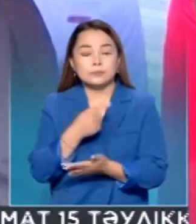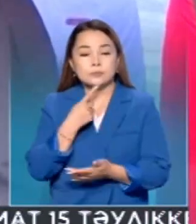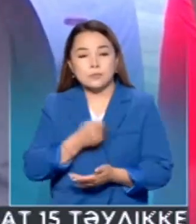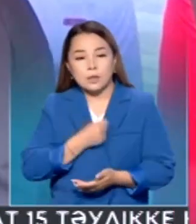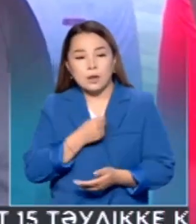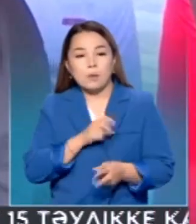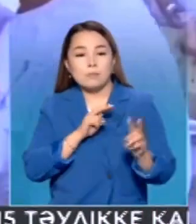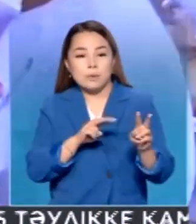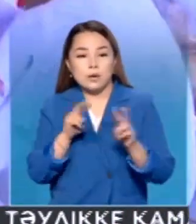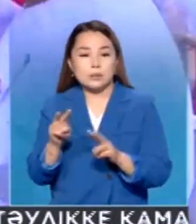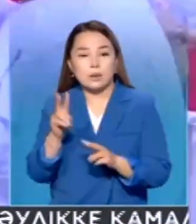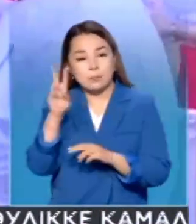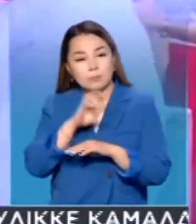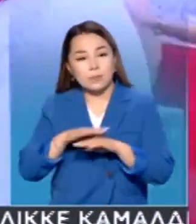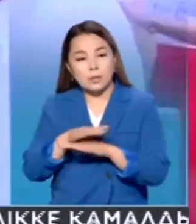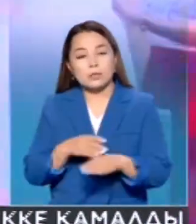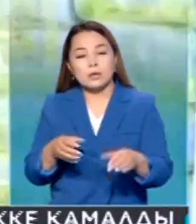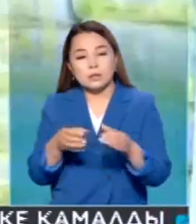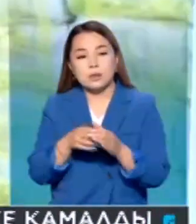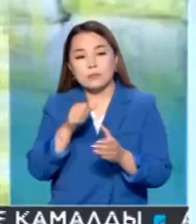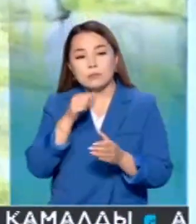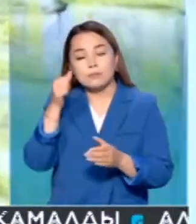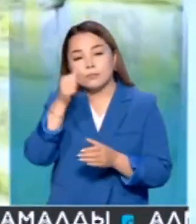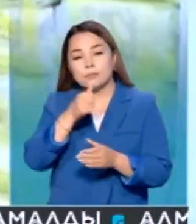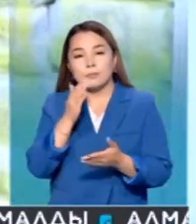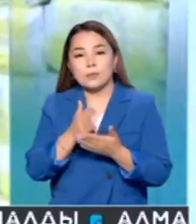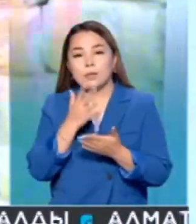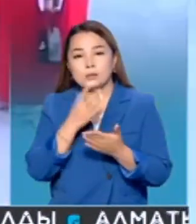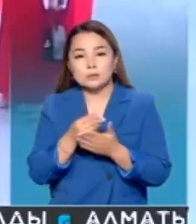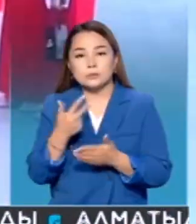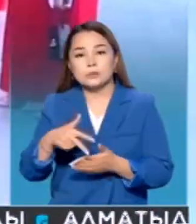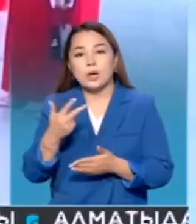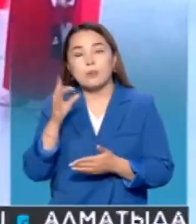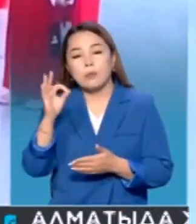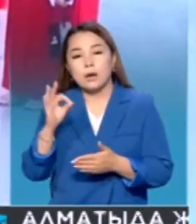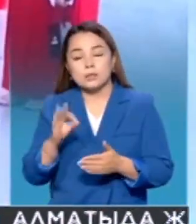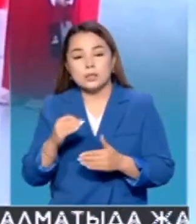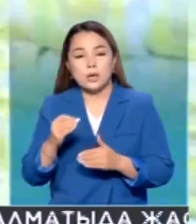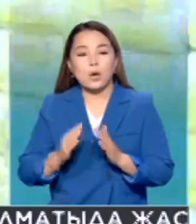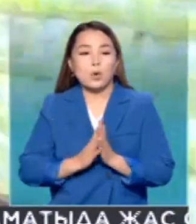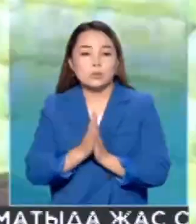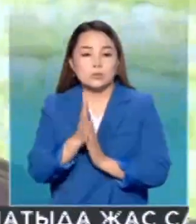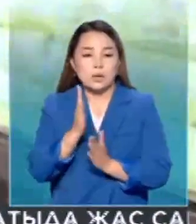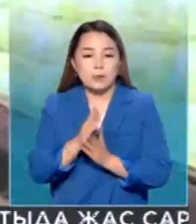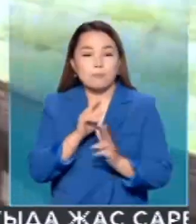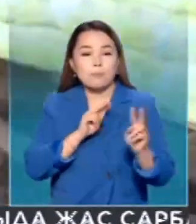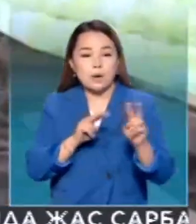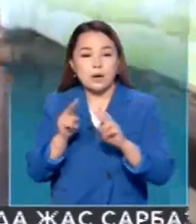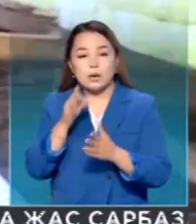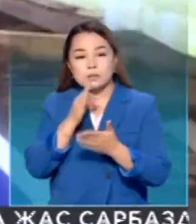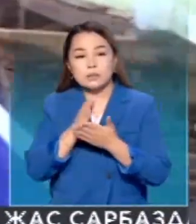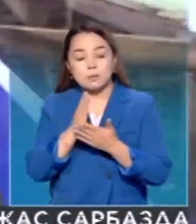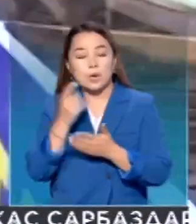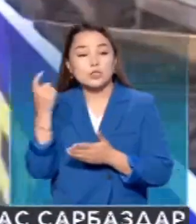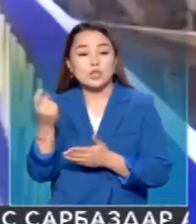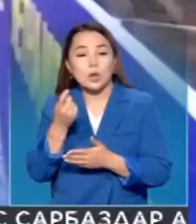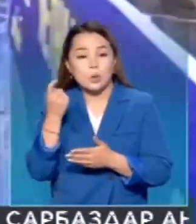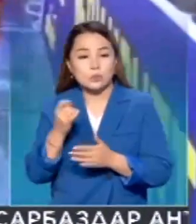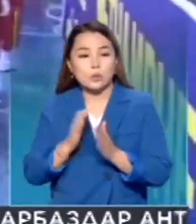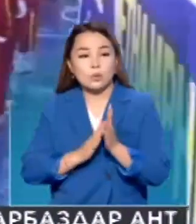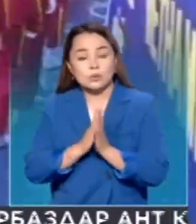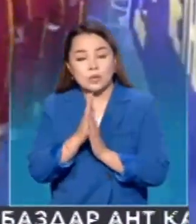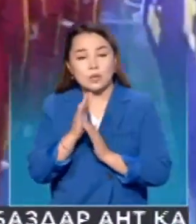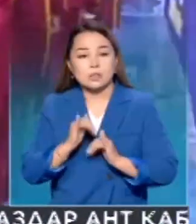әскерилер бақылауындағы мемлекетте былтыр апиын өндірісі 33% өскен. Кейбір бақылаушылардың ойынша бұл шаруашылықтың